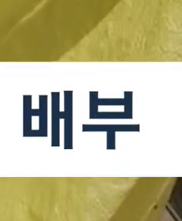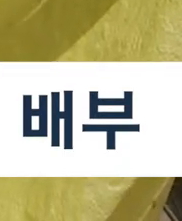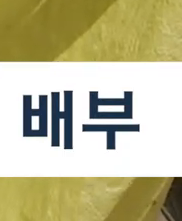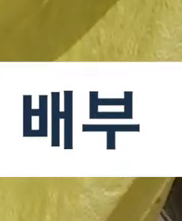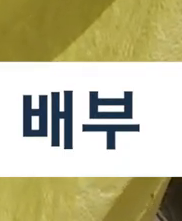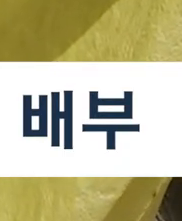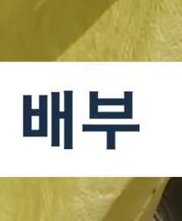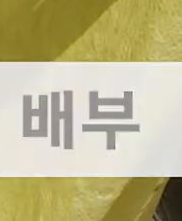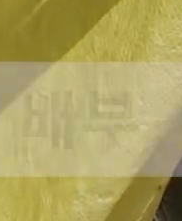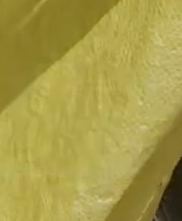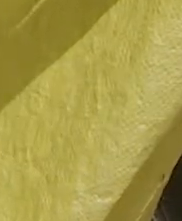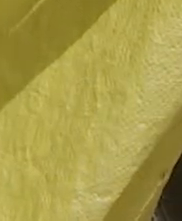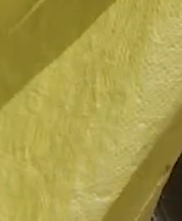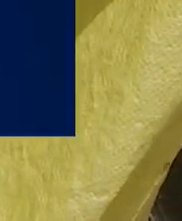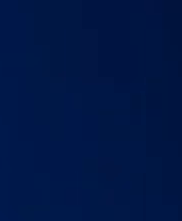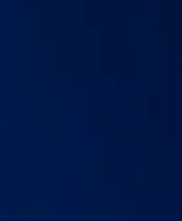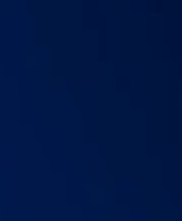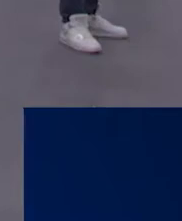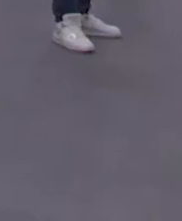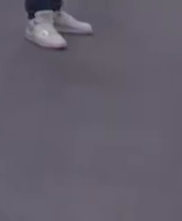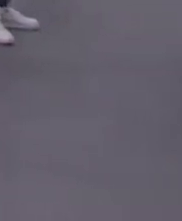중심으로 배포했습니다.